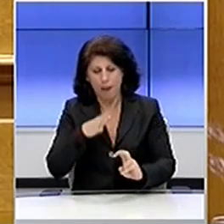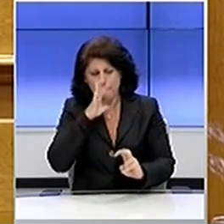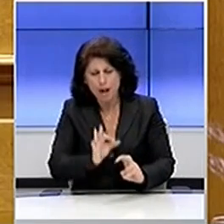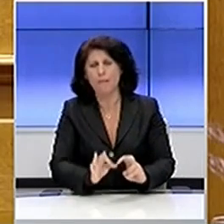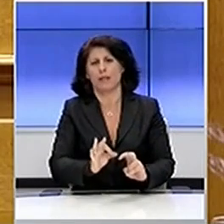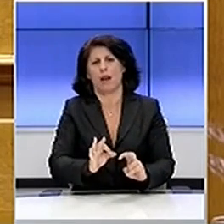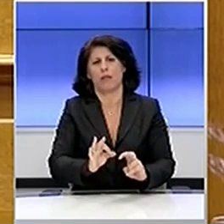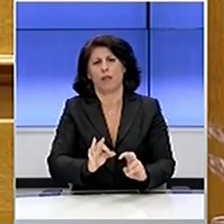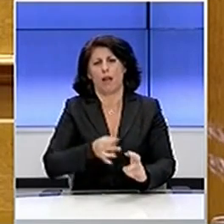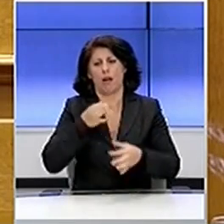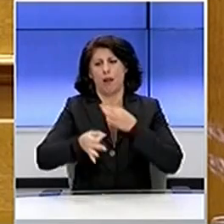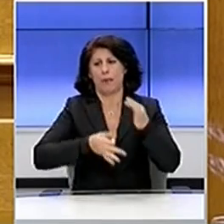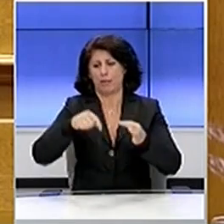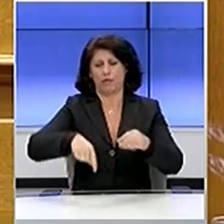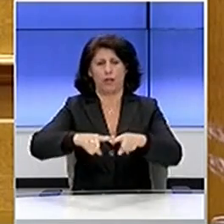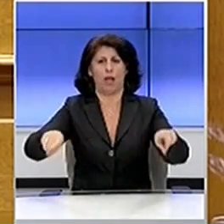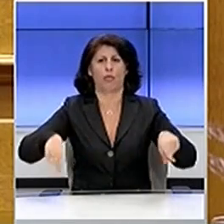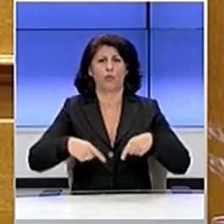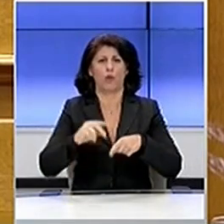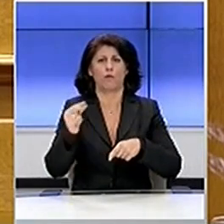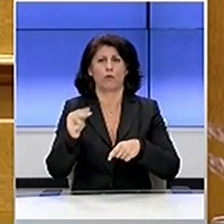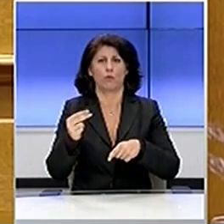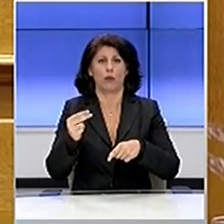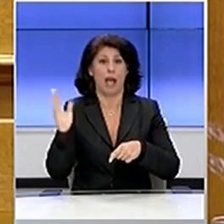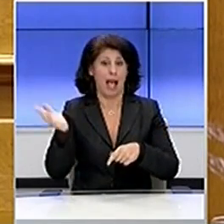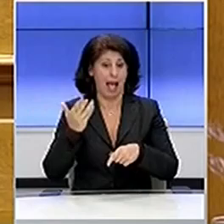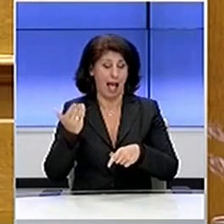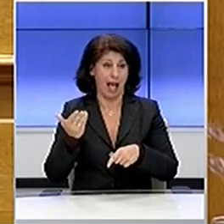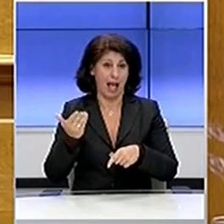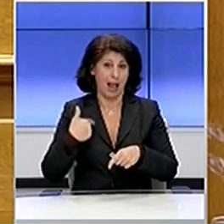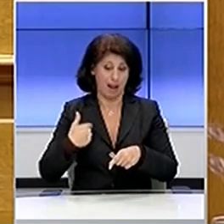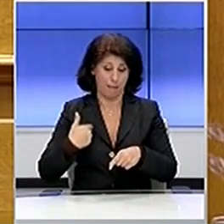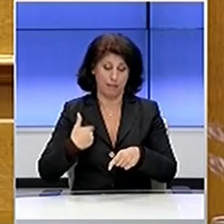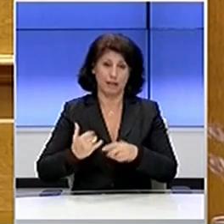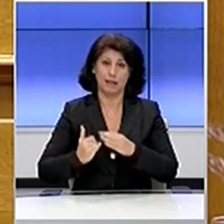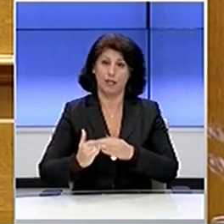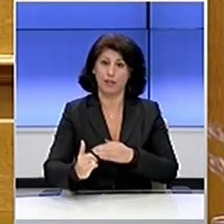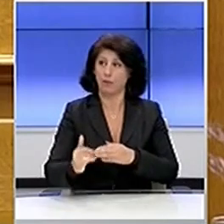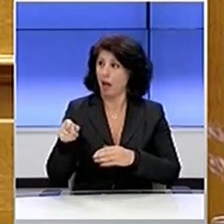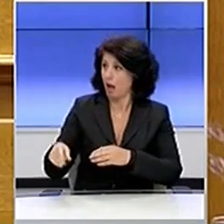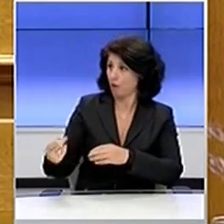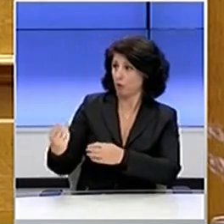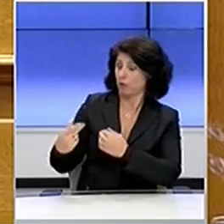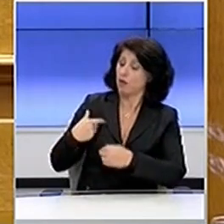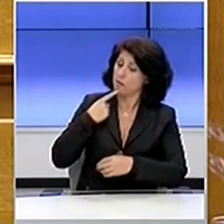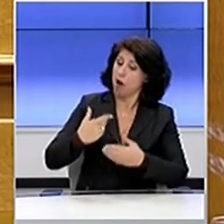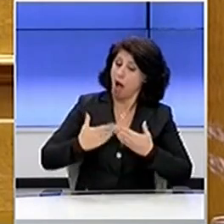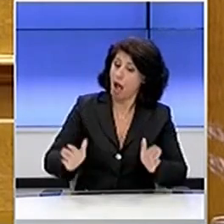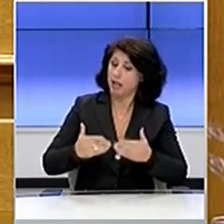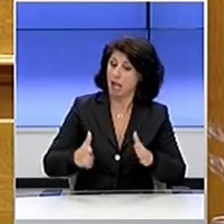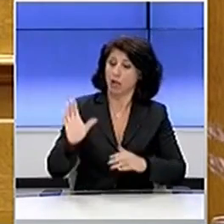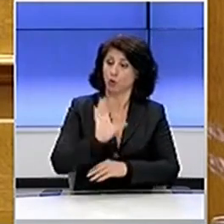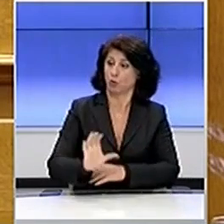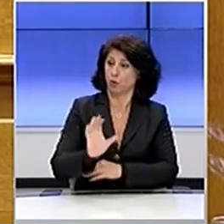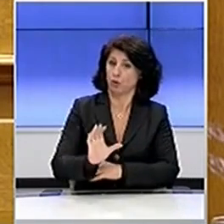αν κάναμε εκ των υστέρων αυτό το οποίο μας είχατε πει εσείς, αφού μας είχατε προτρέψει να ανοίξουμε τον τουρισμό